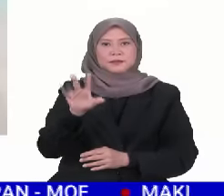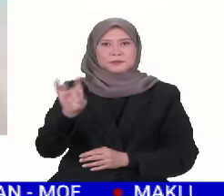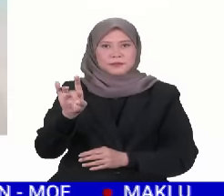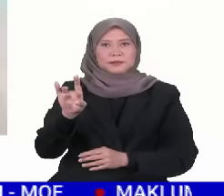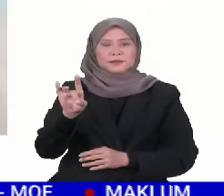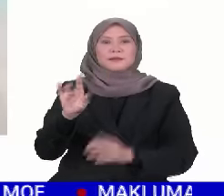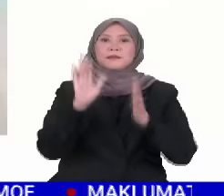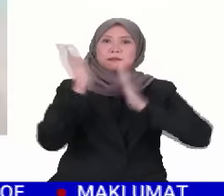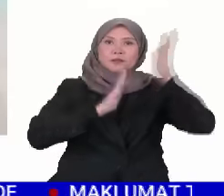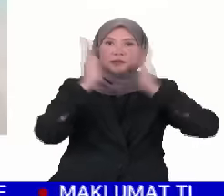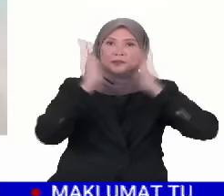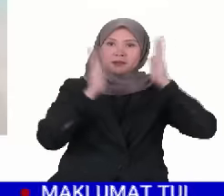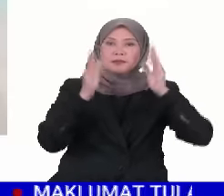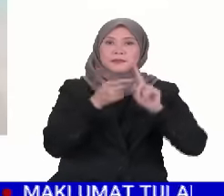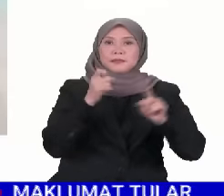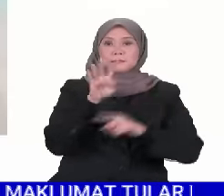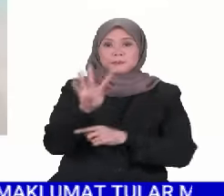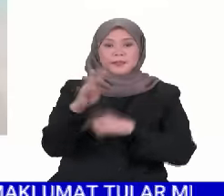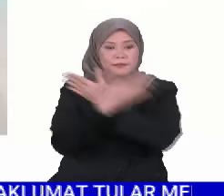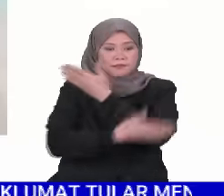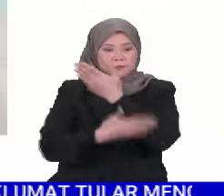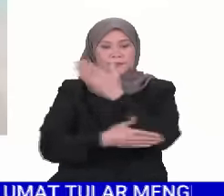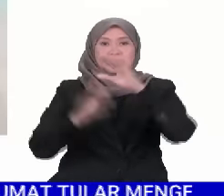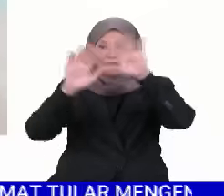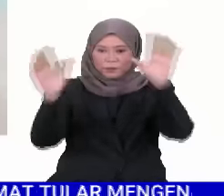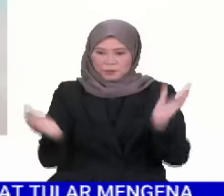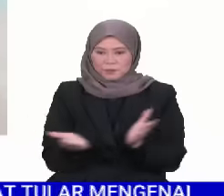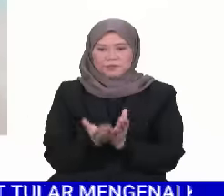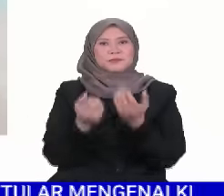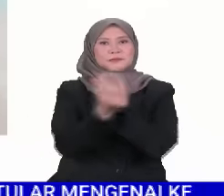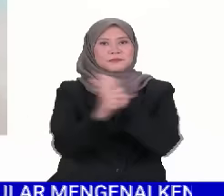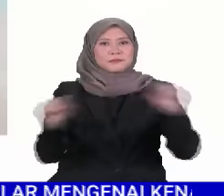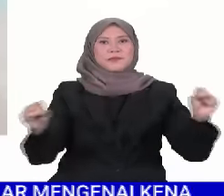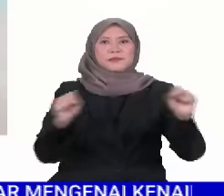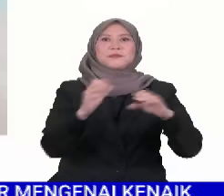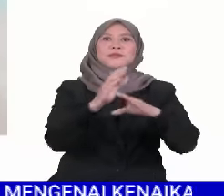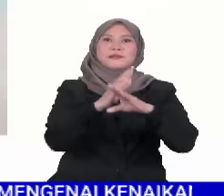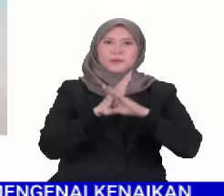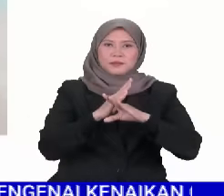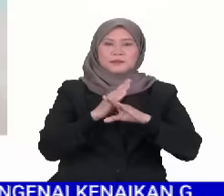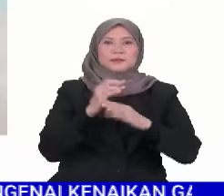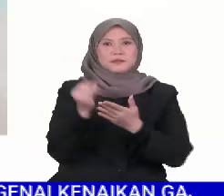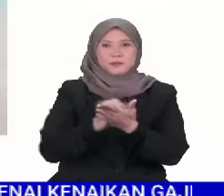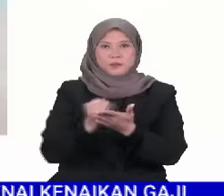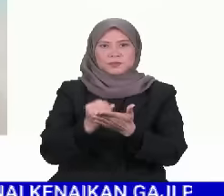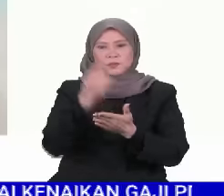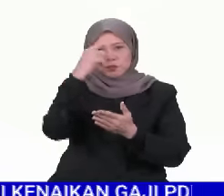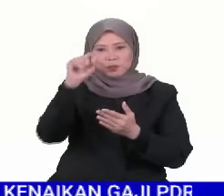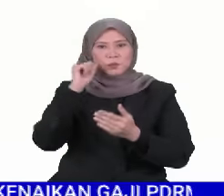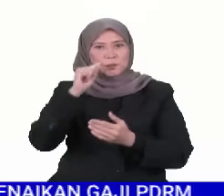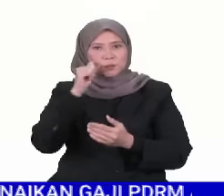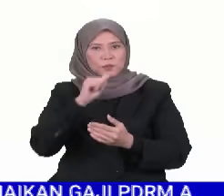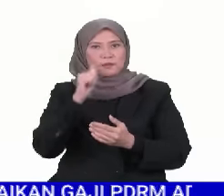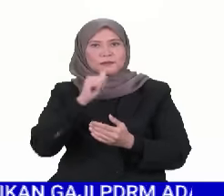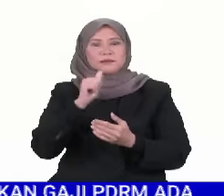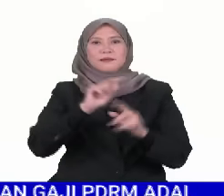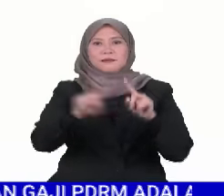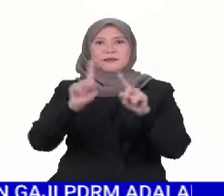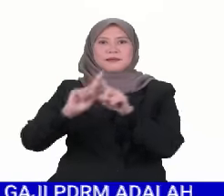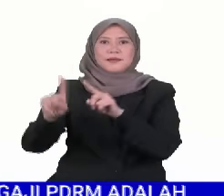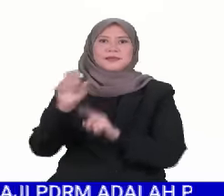menjadikan Malaysia antara empat negara di dunia yang menyediakan perlindungan sosial khusus bagi golongan wanita dalam berbagai